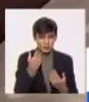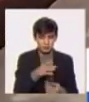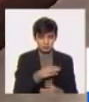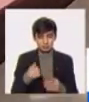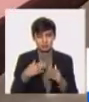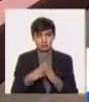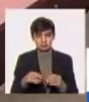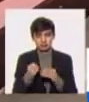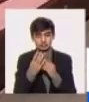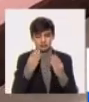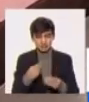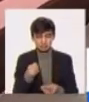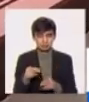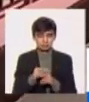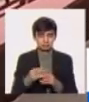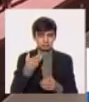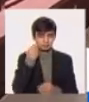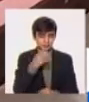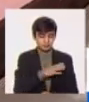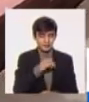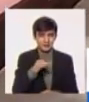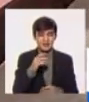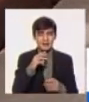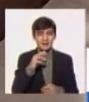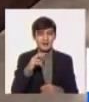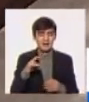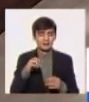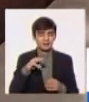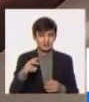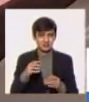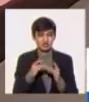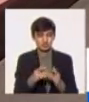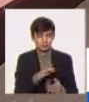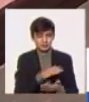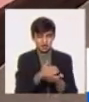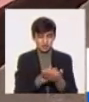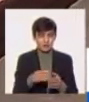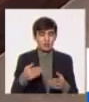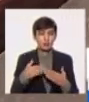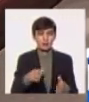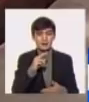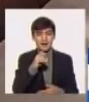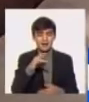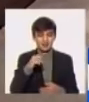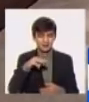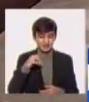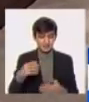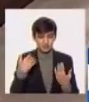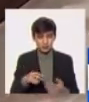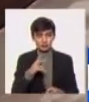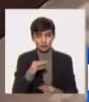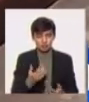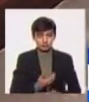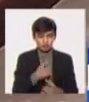дома не был привлечен к ответственности за нарушение карантинного режима. И даже после снятия карантина многие жильцы до сих